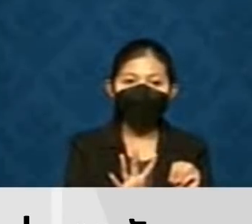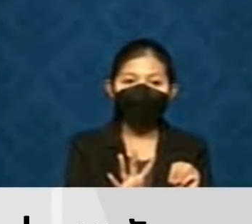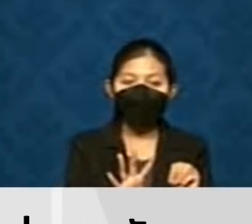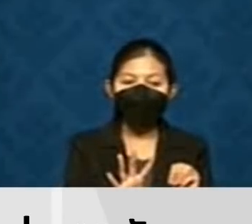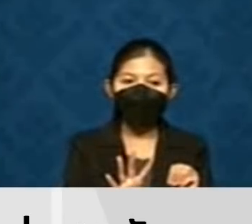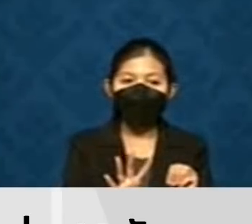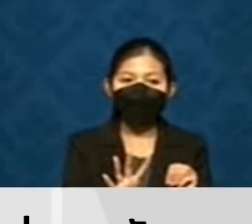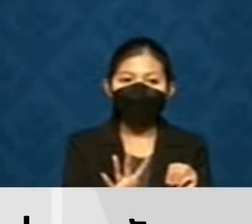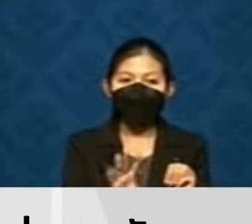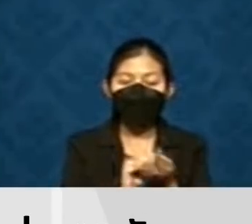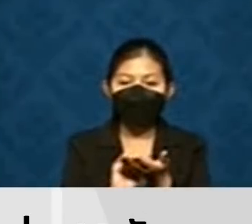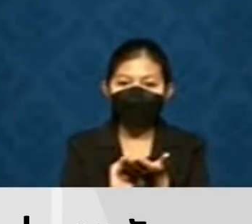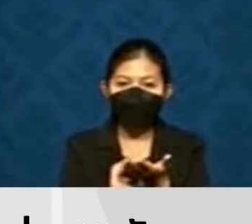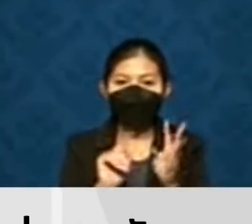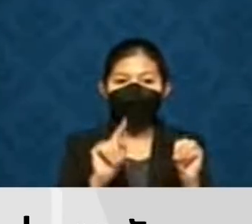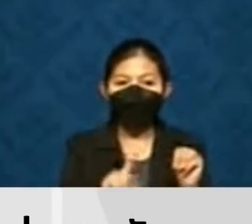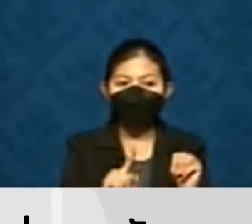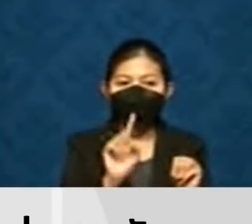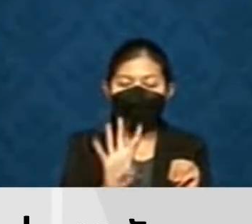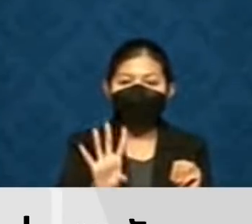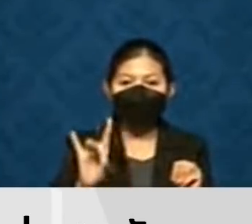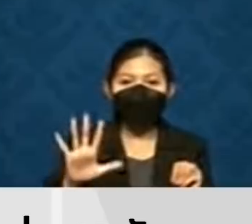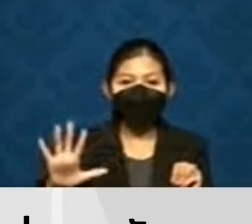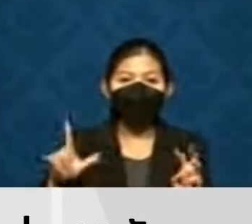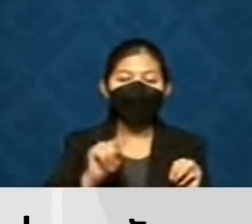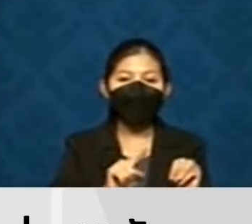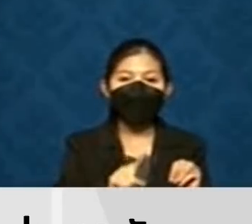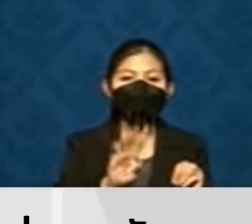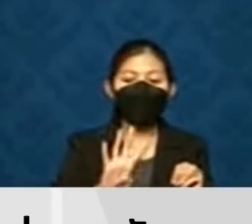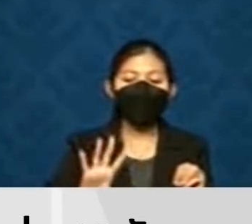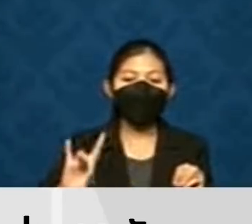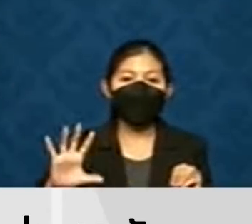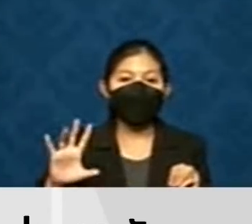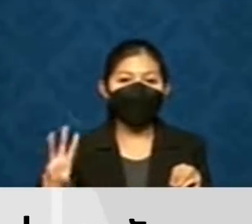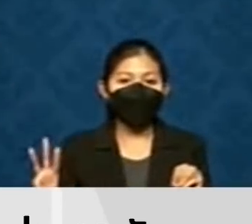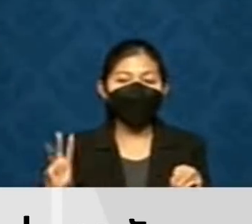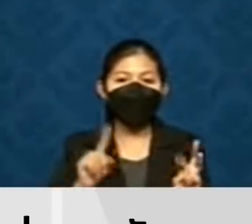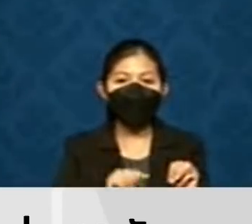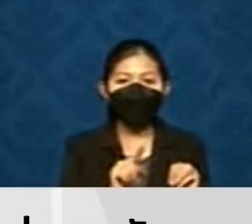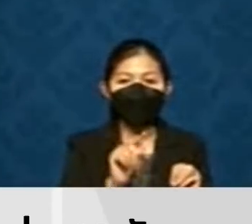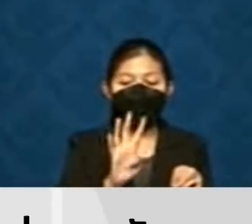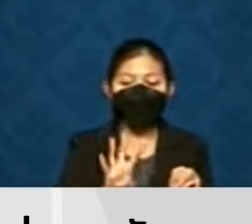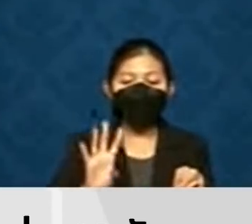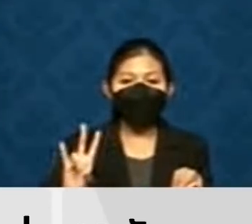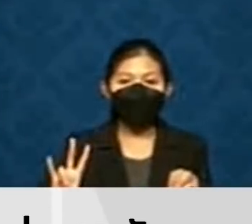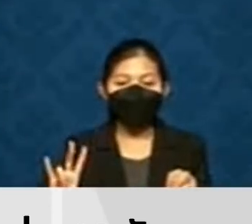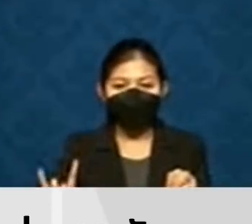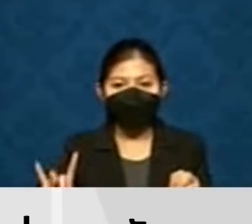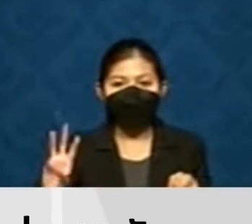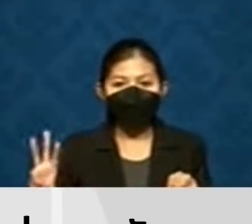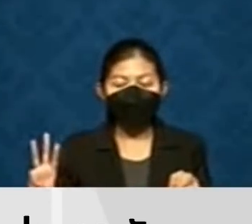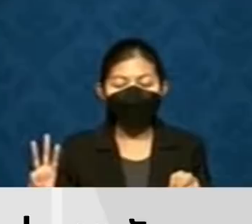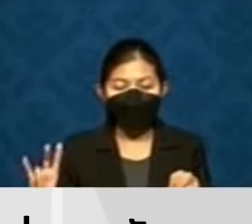คือ เขาแก้มาตรา27 เดิมที่เขาเคยเรียกร้องกันน่ะมันเป็นเรื่อง1148หรือ1148 เป็นอีกมาตรานึง มันว่าด้วยเรื่